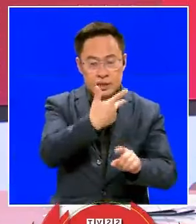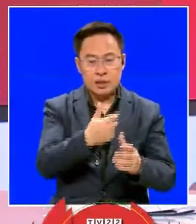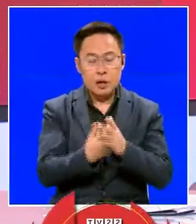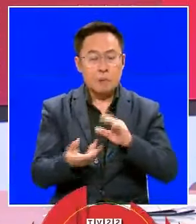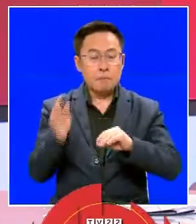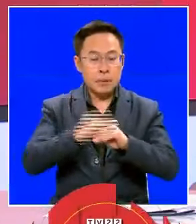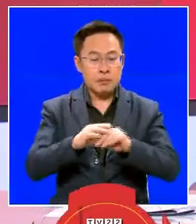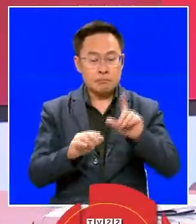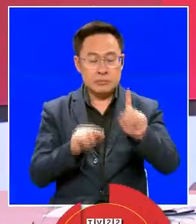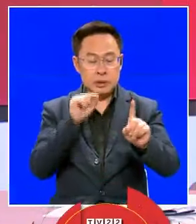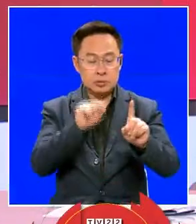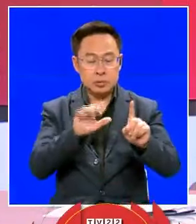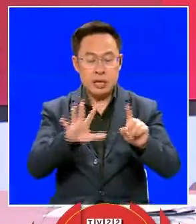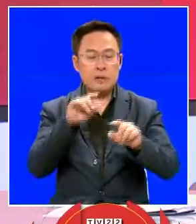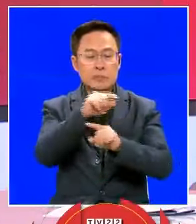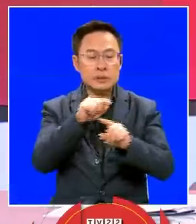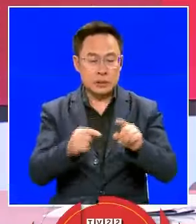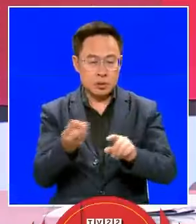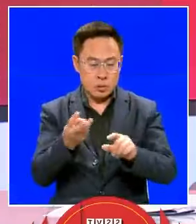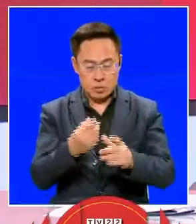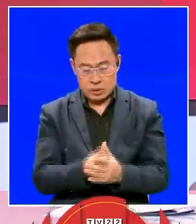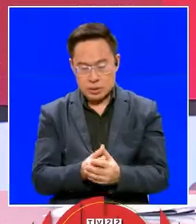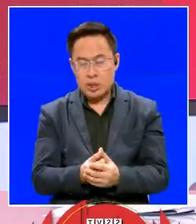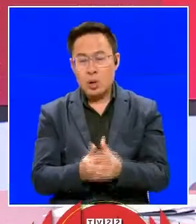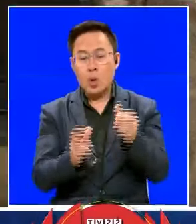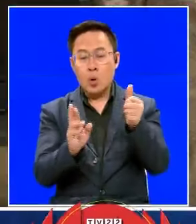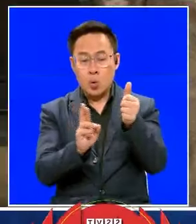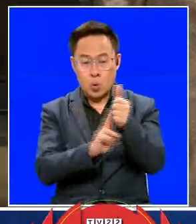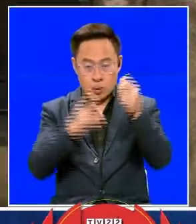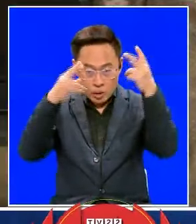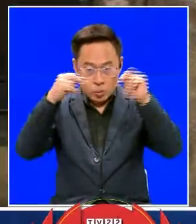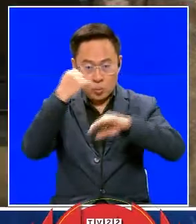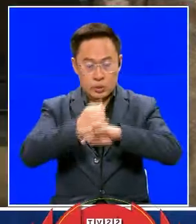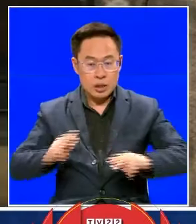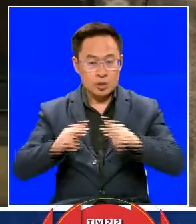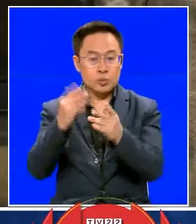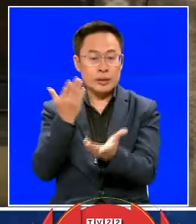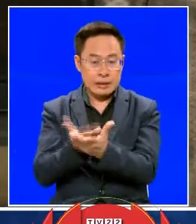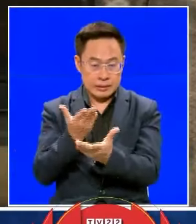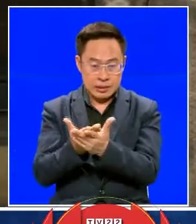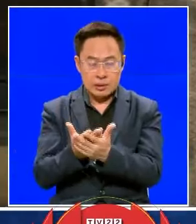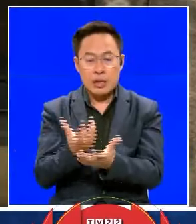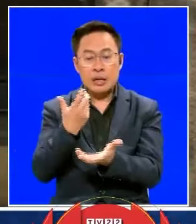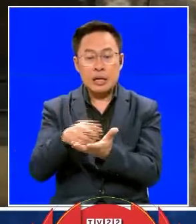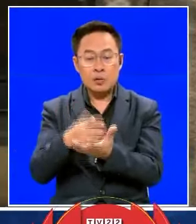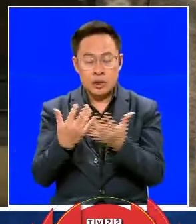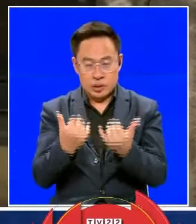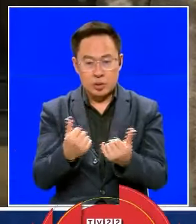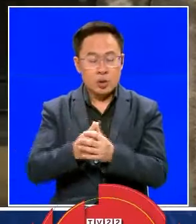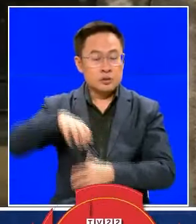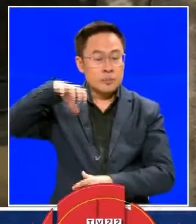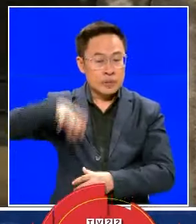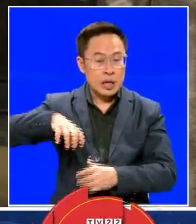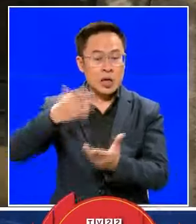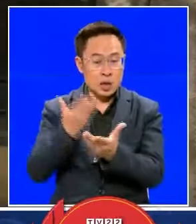1.5%ครับล่าสุดท่านรองนายกรัฐมนตรีว่าการกระทรวงการคลังคุณพิชัยชุณหวชิระครับบอกว่าเดี๋ยวสำนักงบ